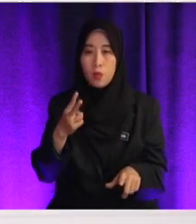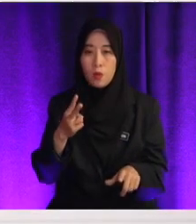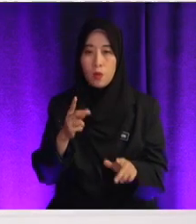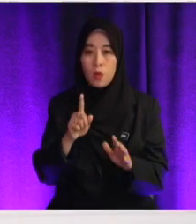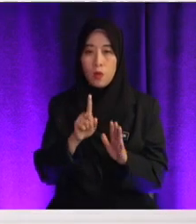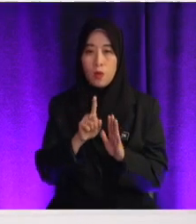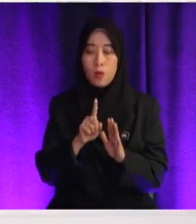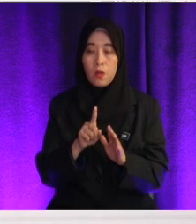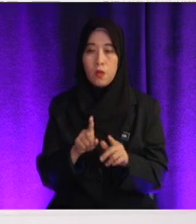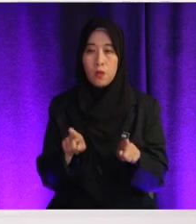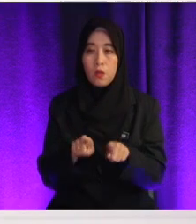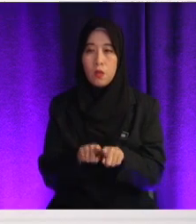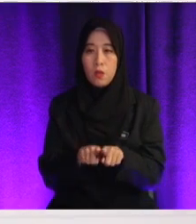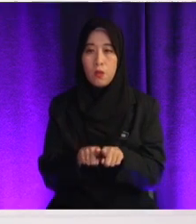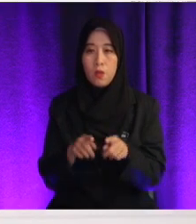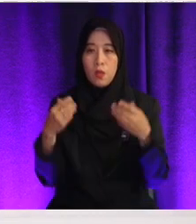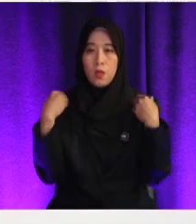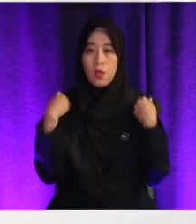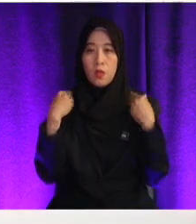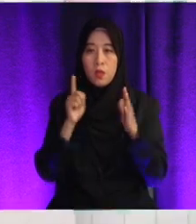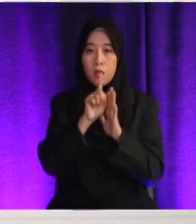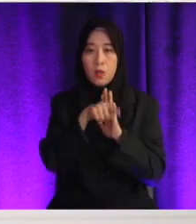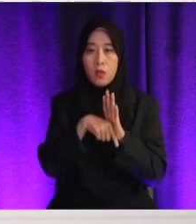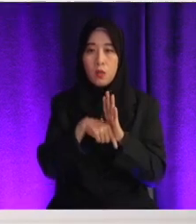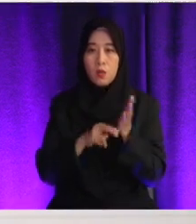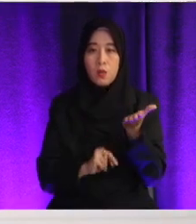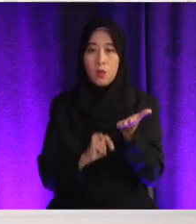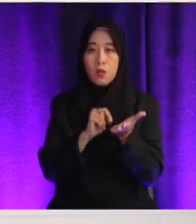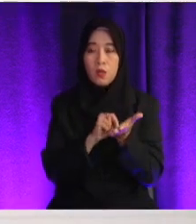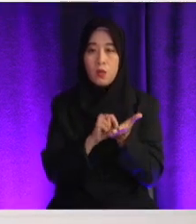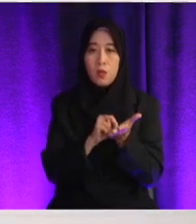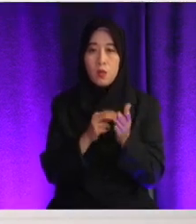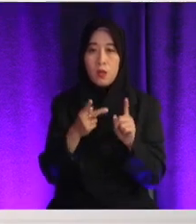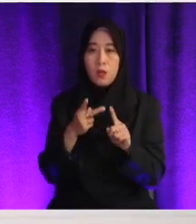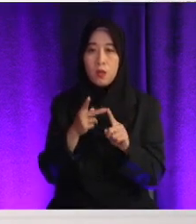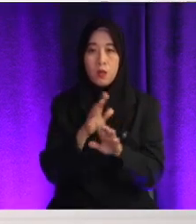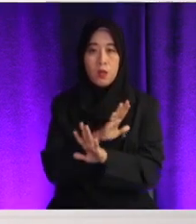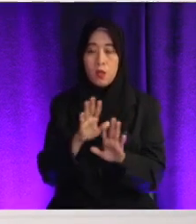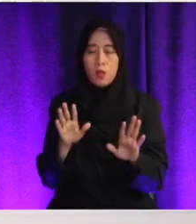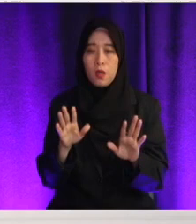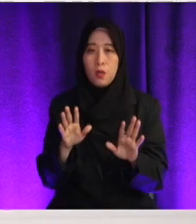naik ataupun tidak. Jadi dekat sini boleh Akmal tengok. Macam tak ada apa-apa, cikgu.